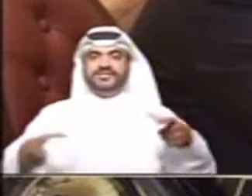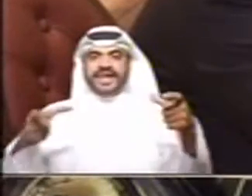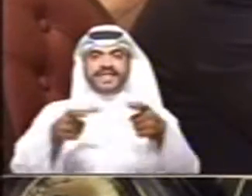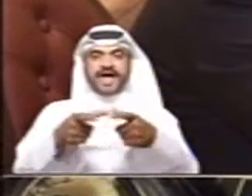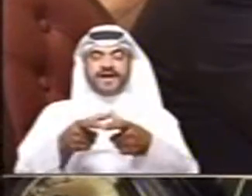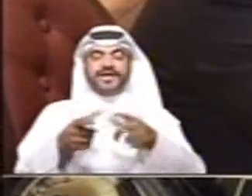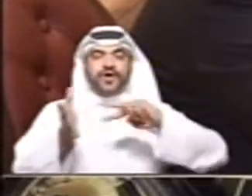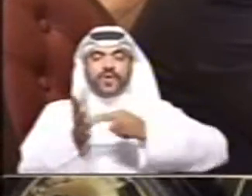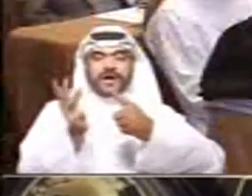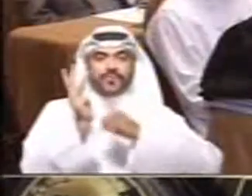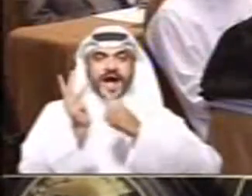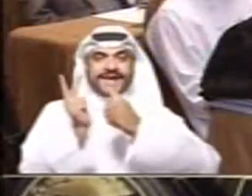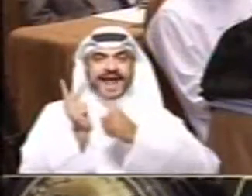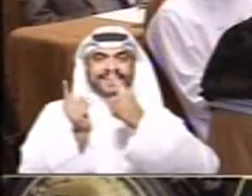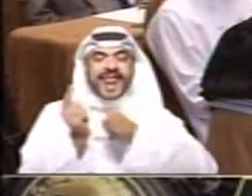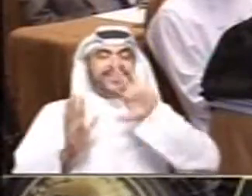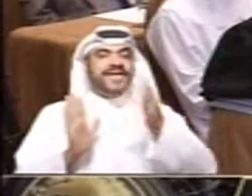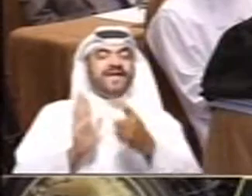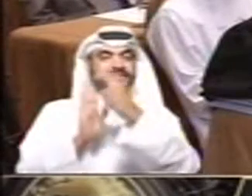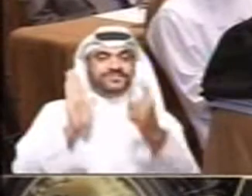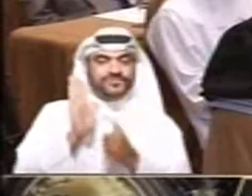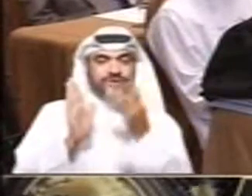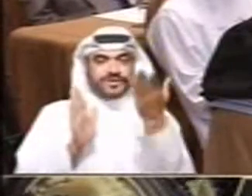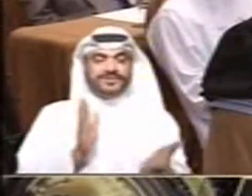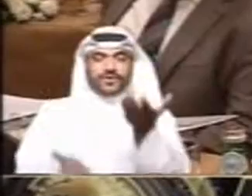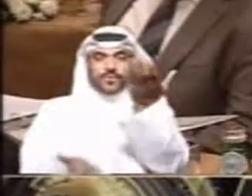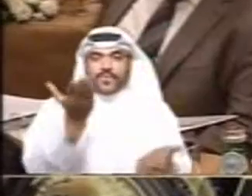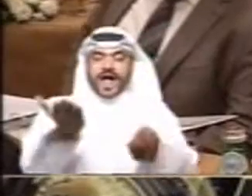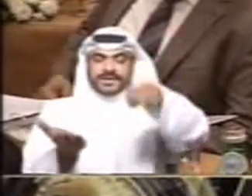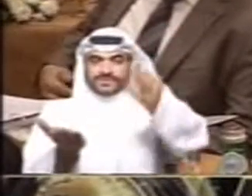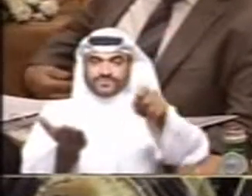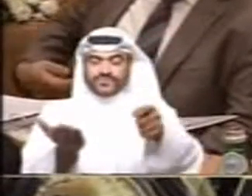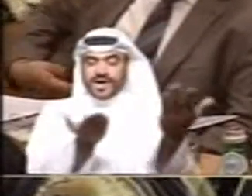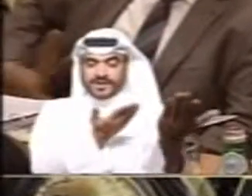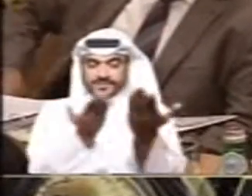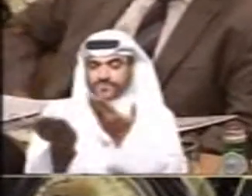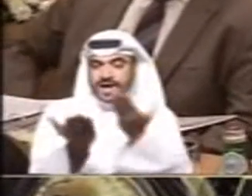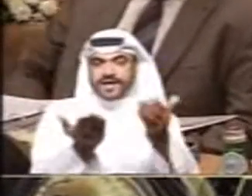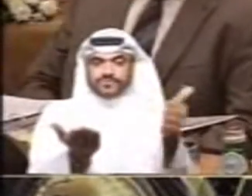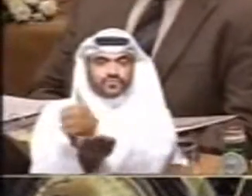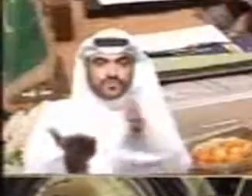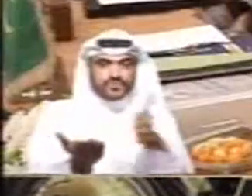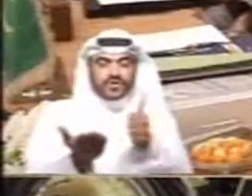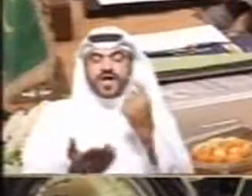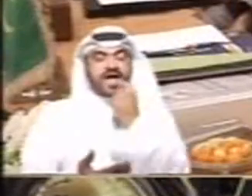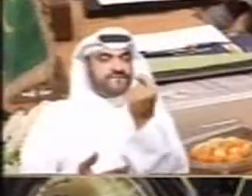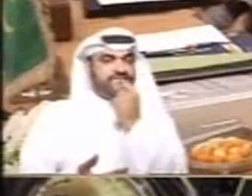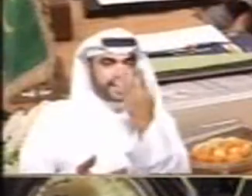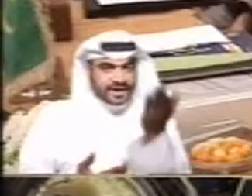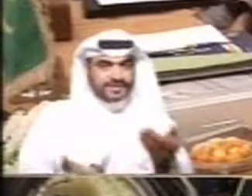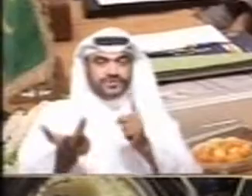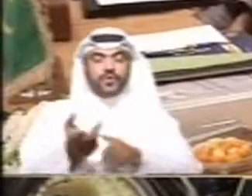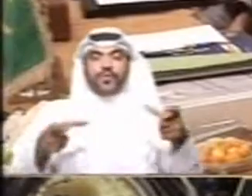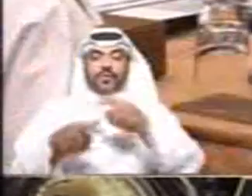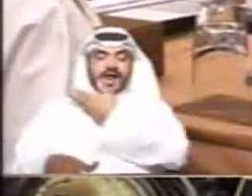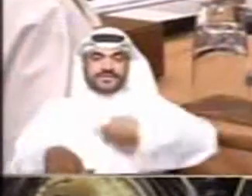المتعلقة بالتحكيم الإداري والتعريف بالتحكيم في العقود الإدارية والموقف الفقهي والقضائي من